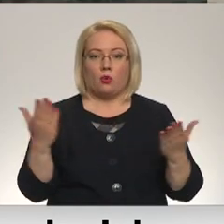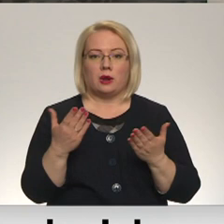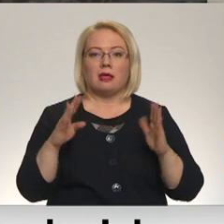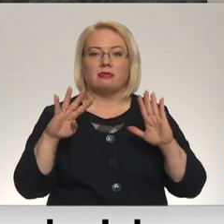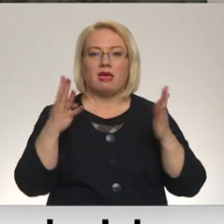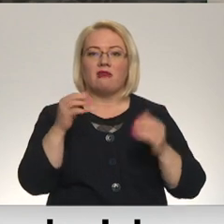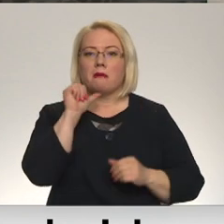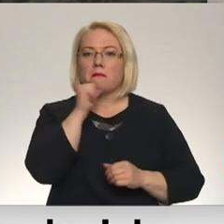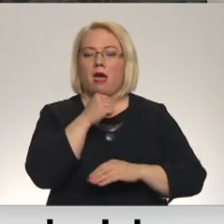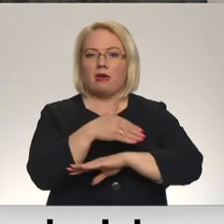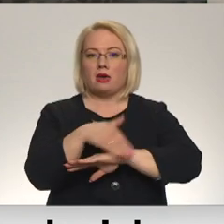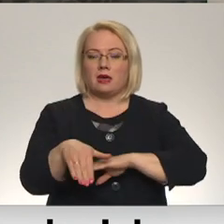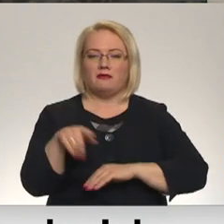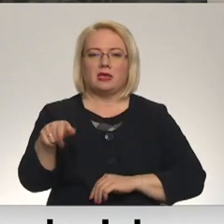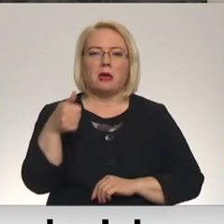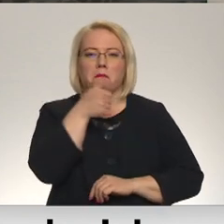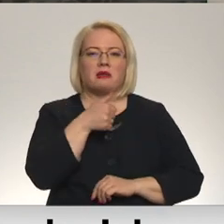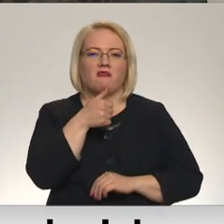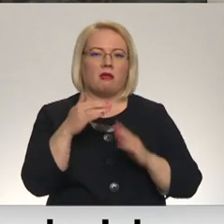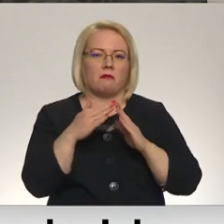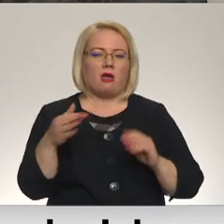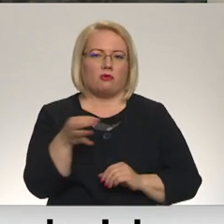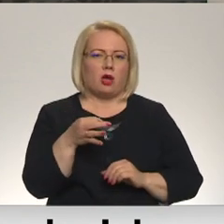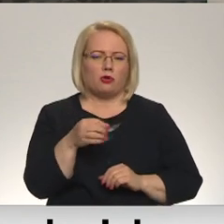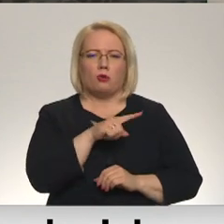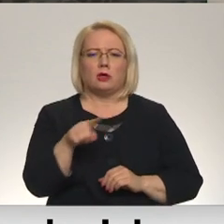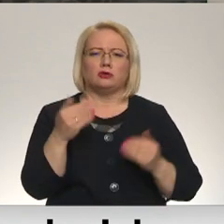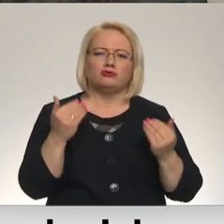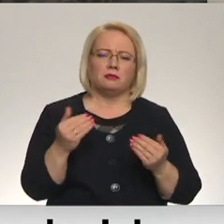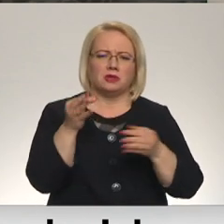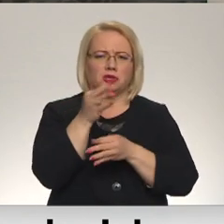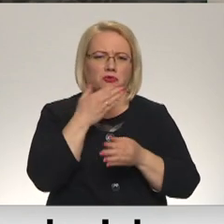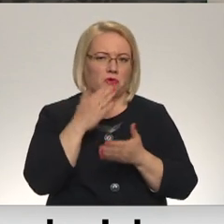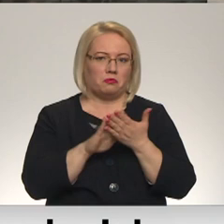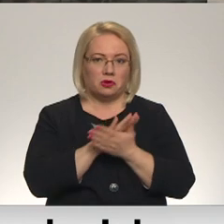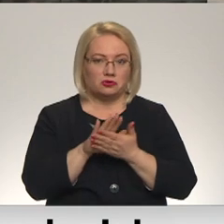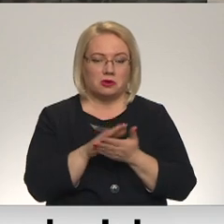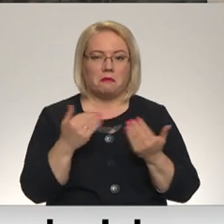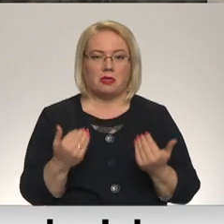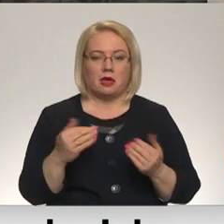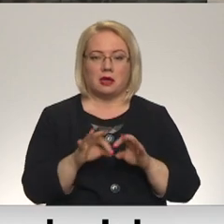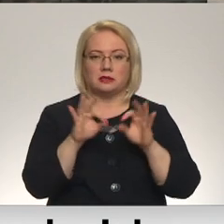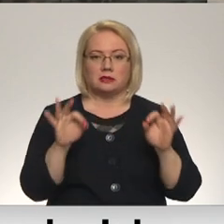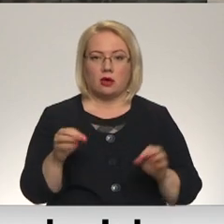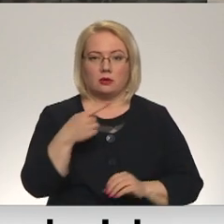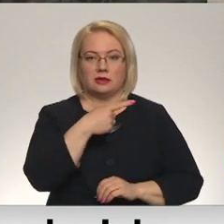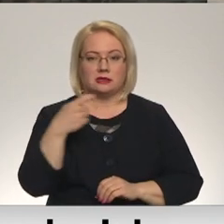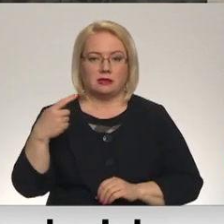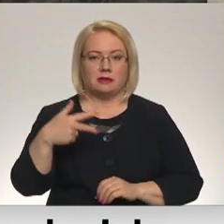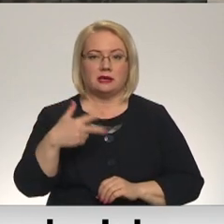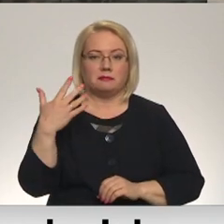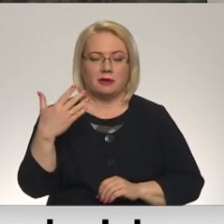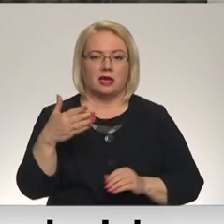Maija iela. Tā atrodas privātmāju rajonā un līdz šim diskusijas nav raisījusi. Taču tagad uzsākot 135